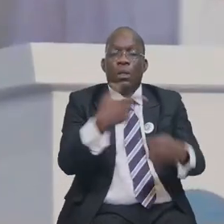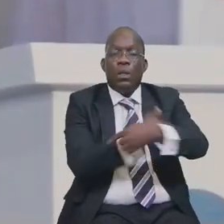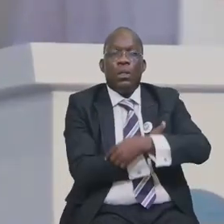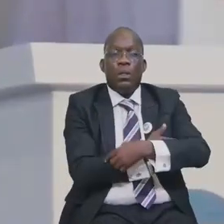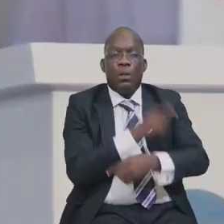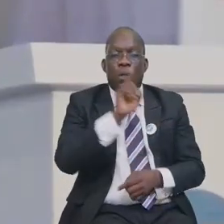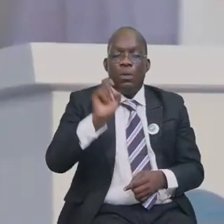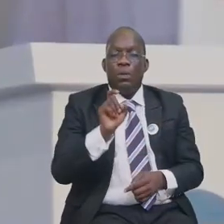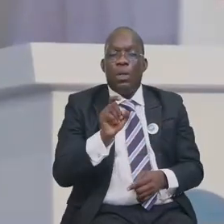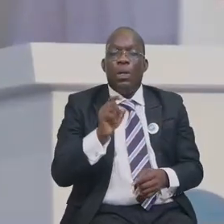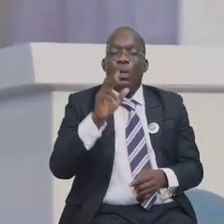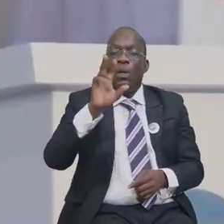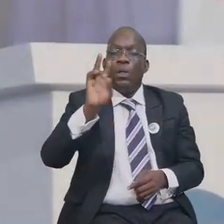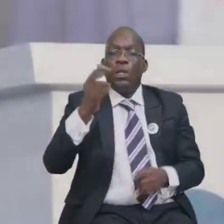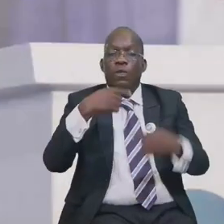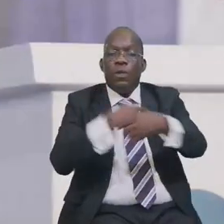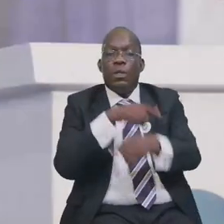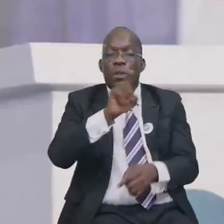pendant 7 jours,